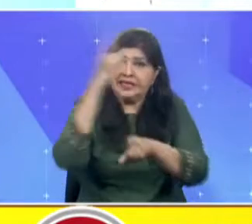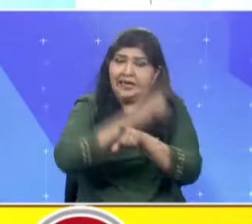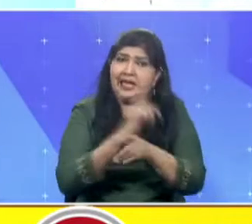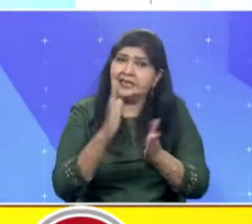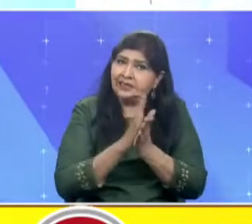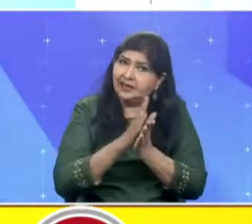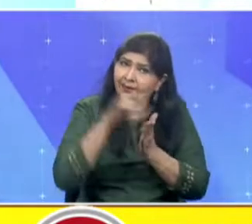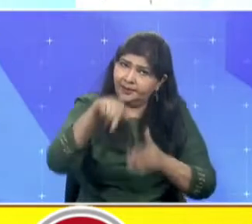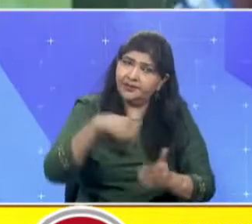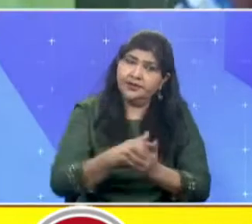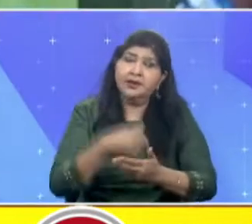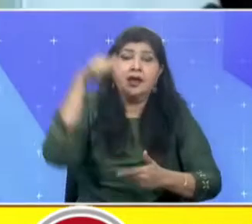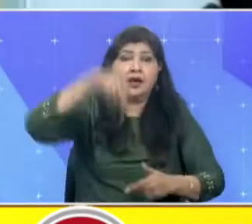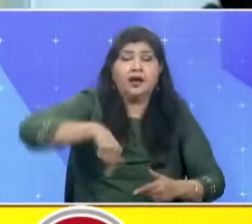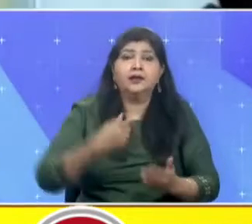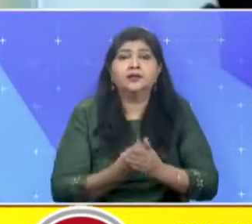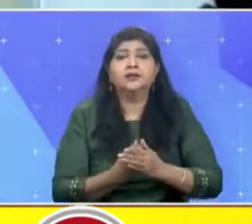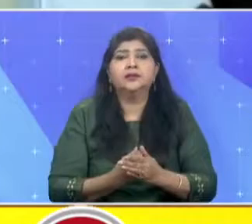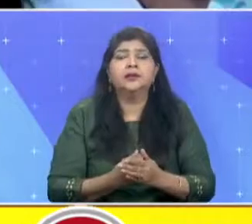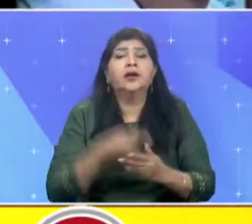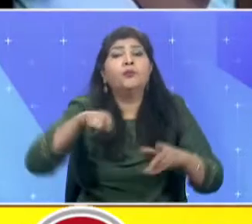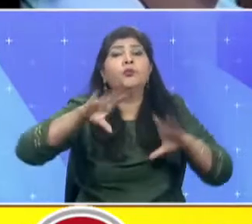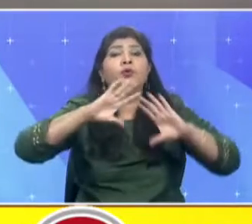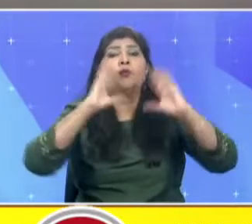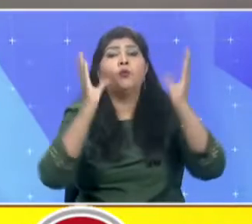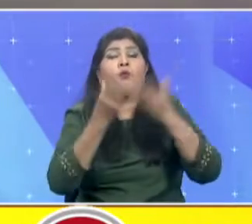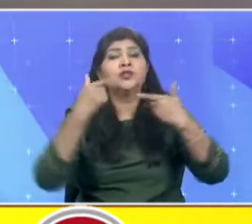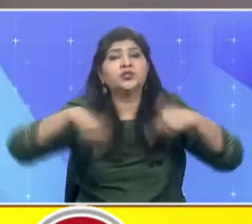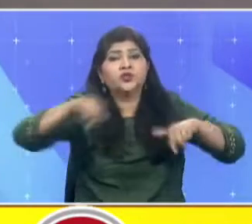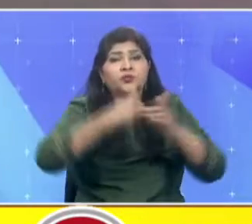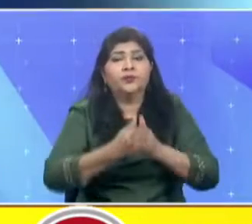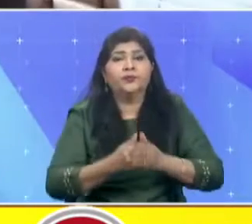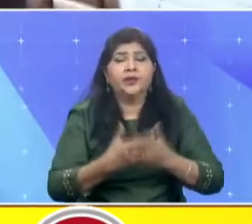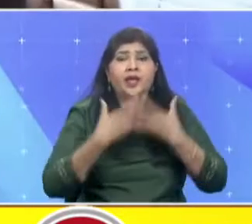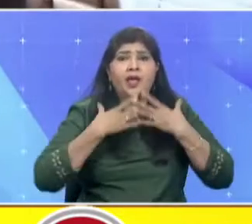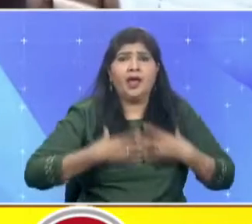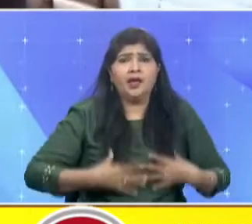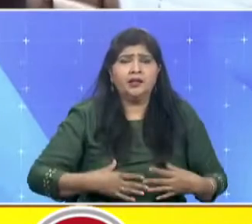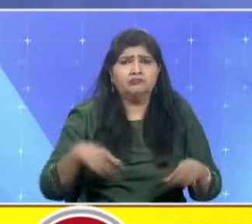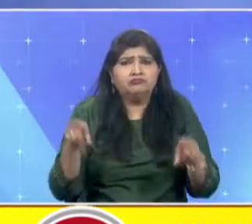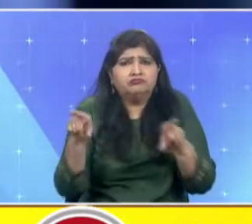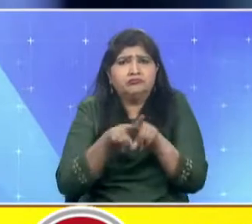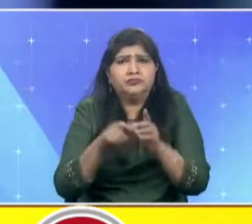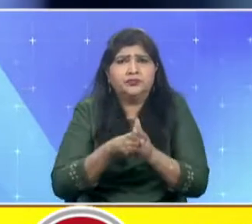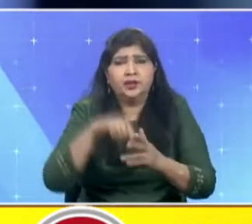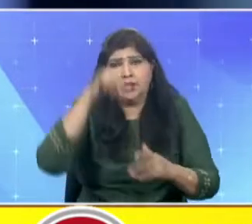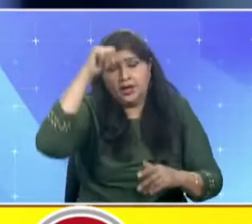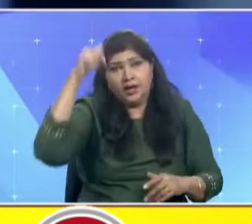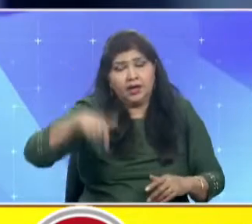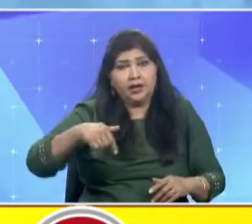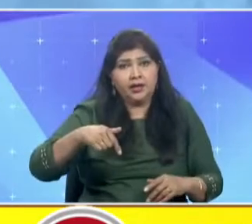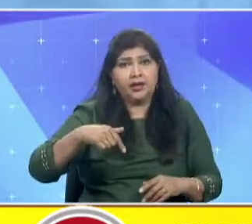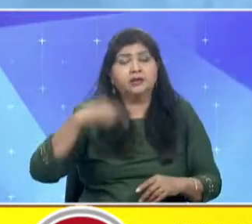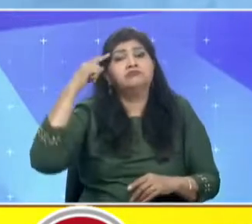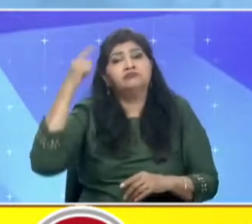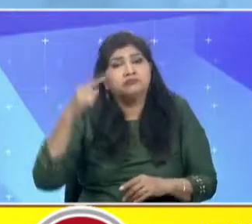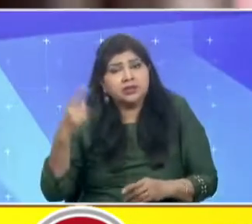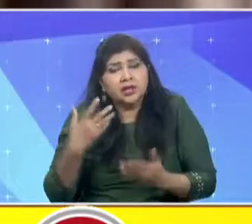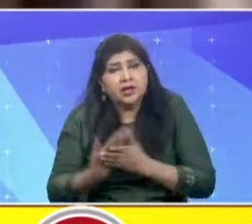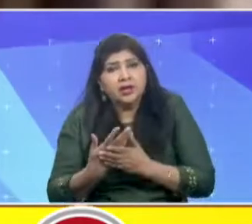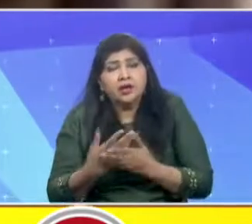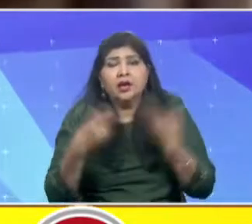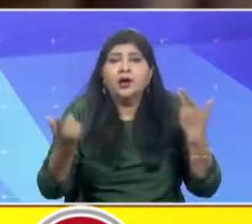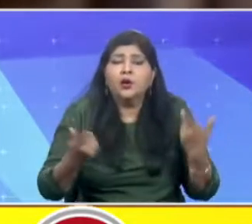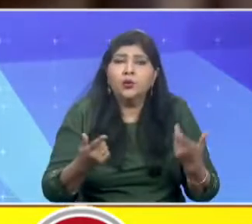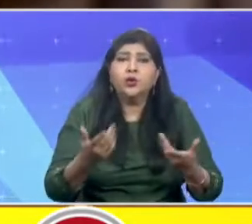मनाएंगे। आज पूरे विश्व में हेल्थ को लेकर भारतीय चिंतन, चाहे